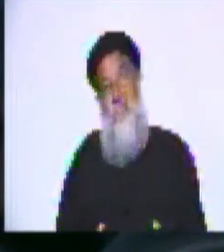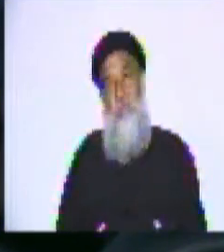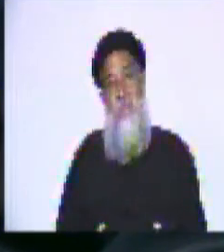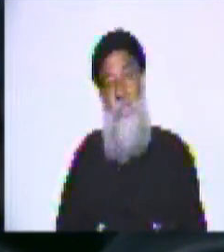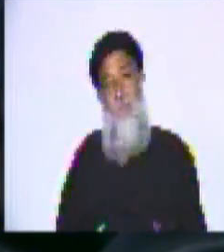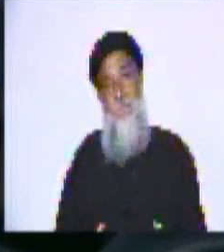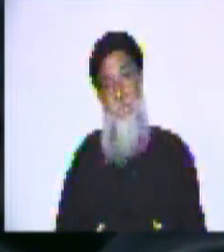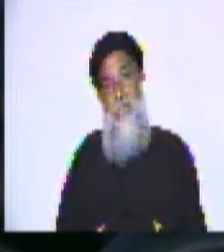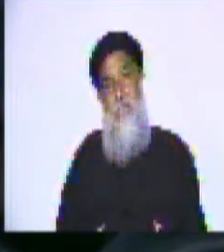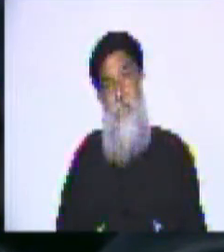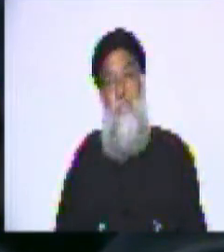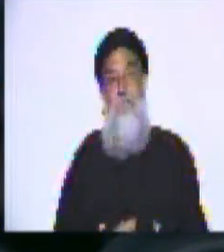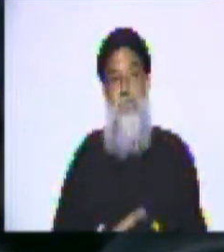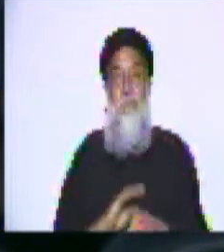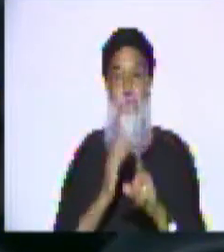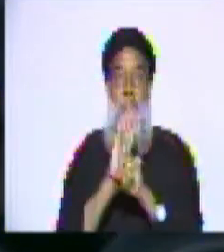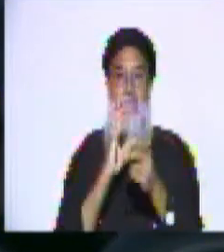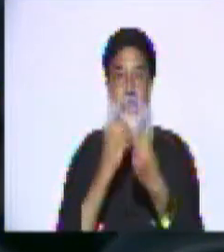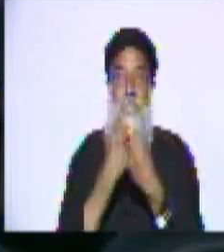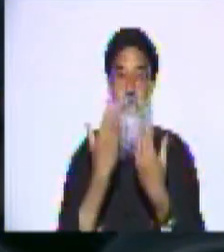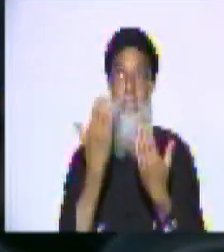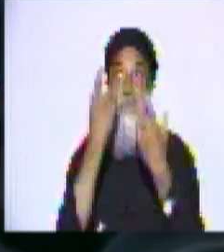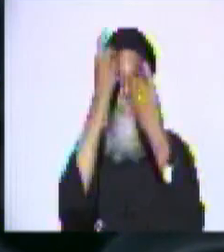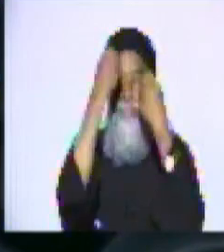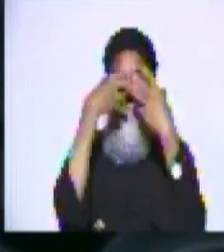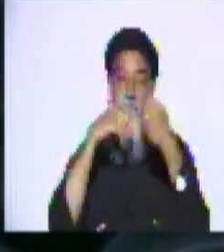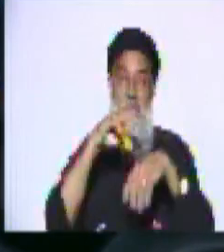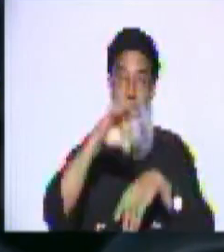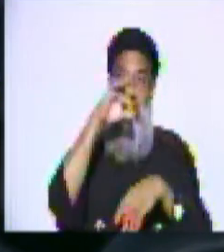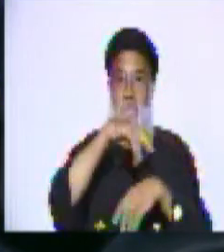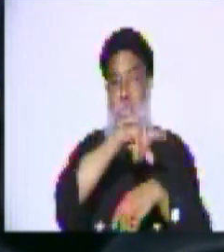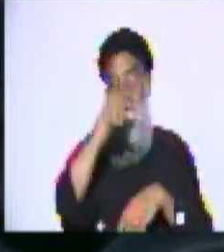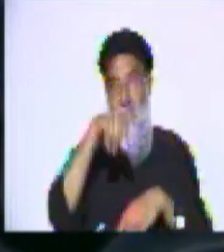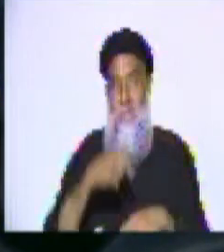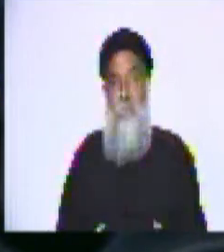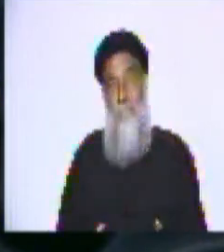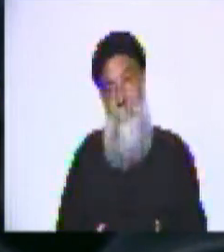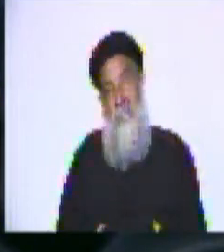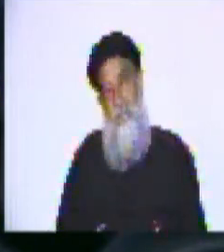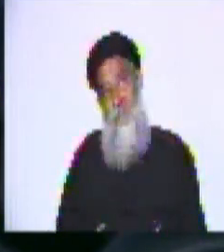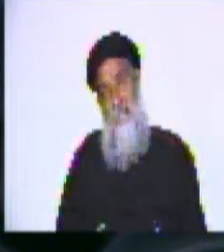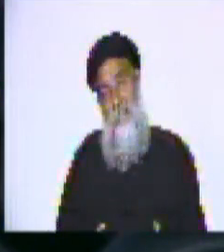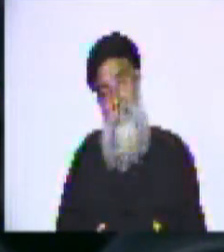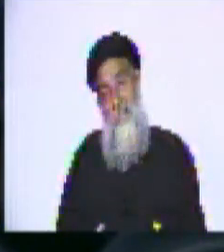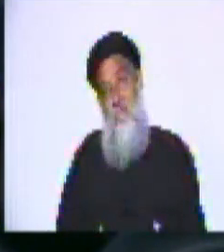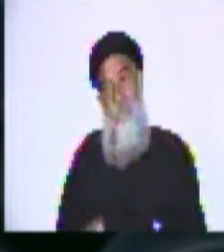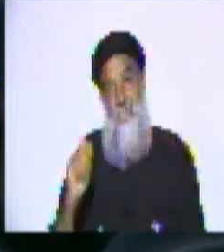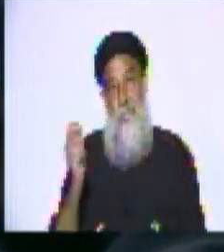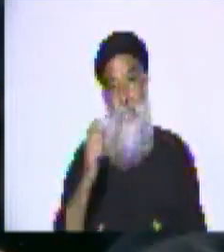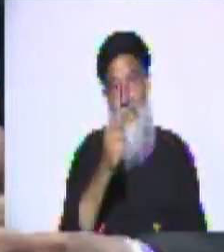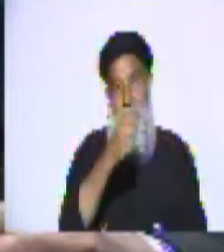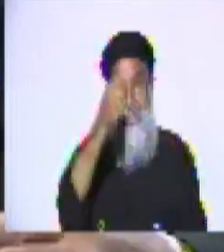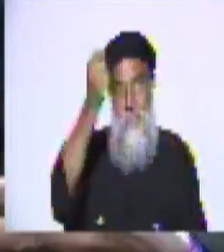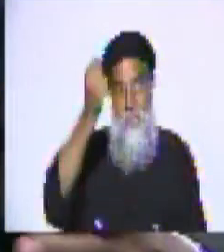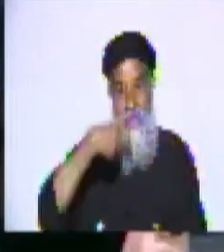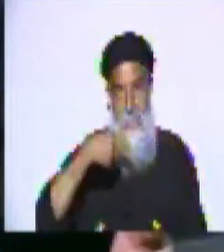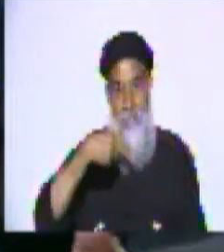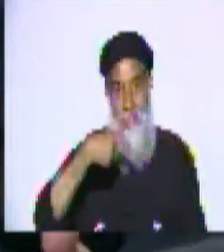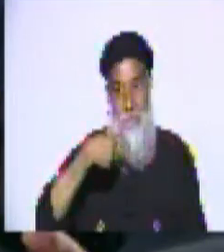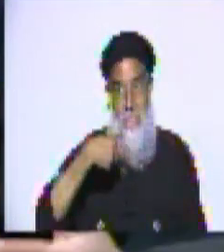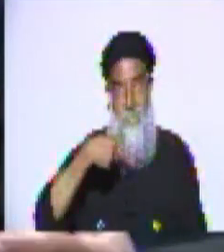اخترتكم للخدمة. صح. مظبوط. وبرضو مكتوب أرسلتكم لتصنعوا